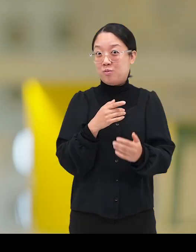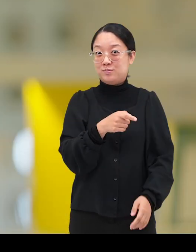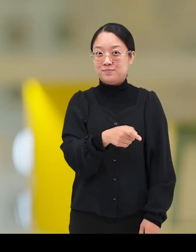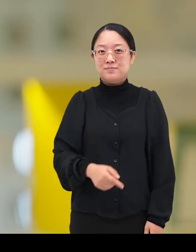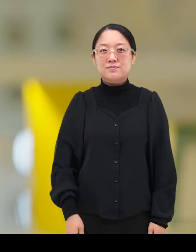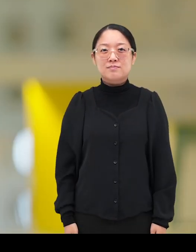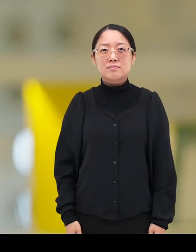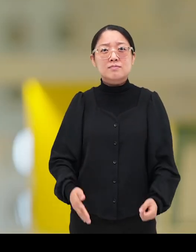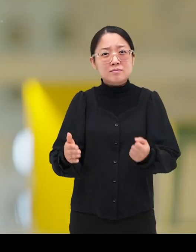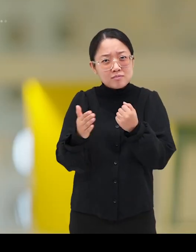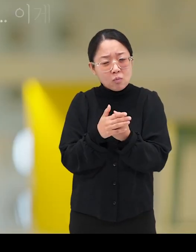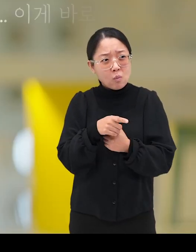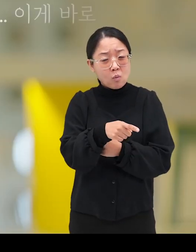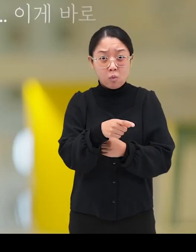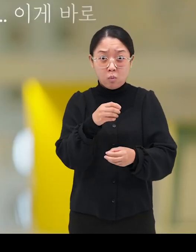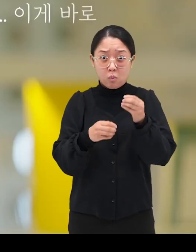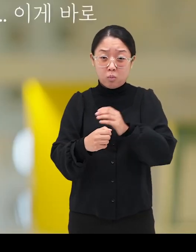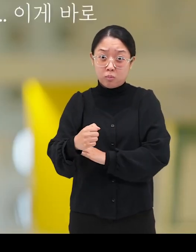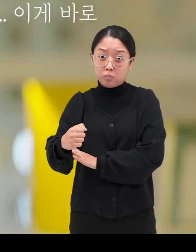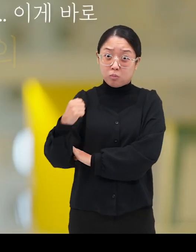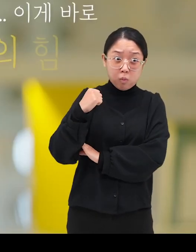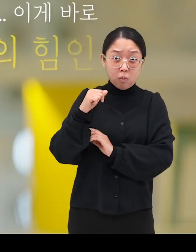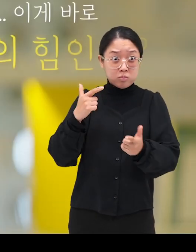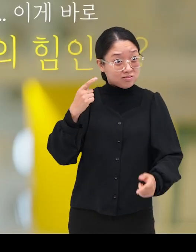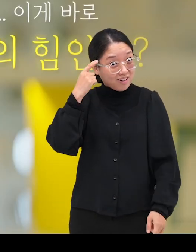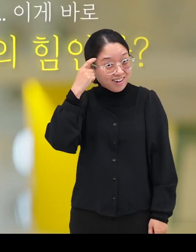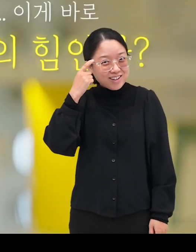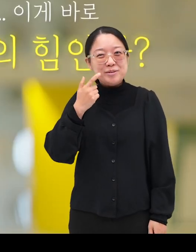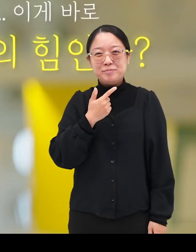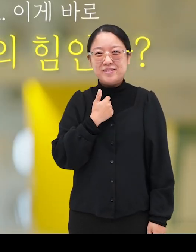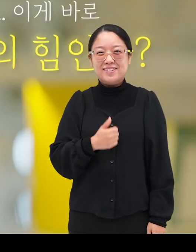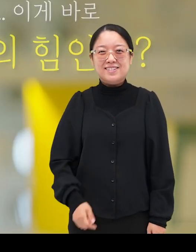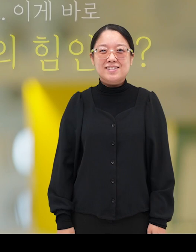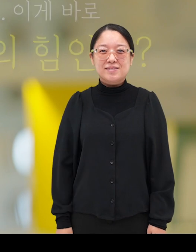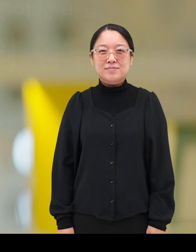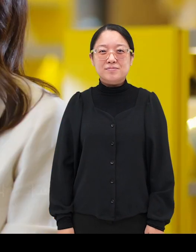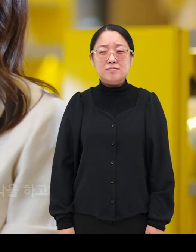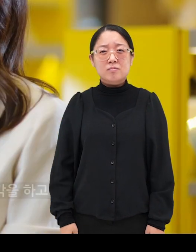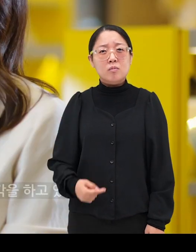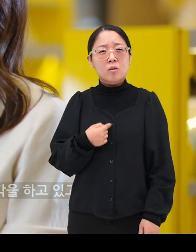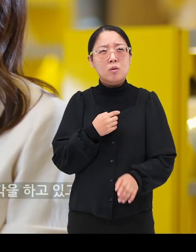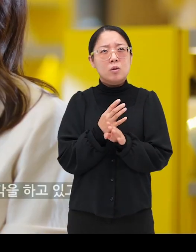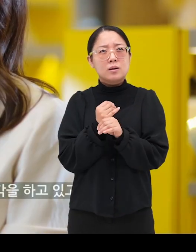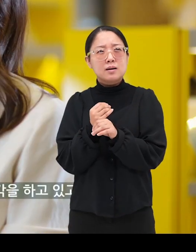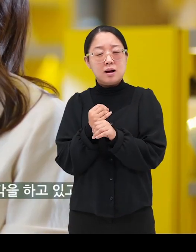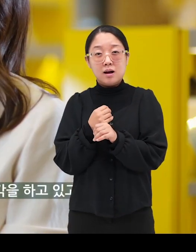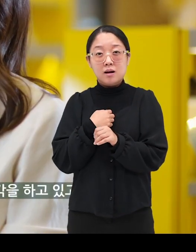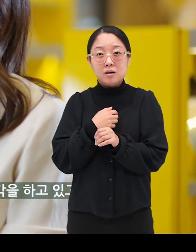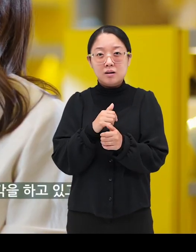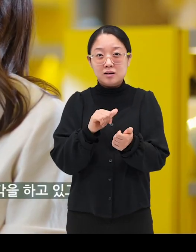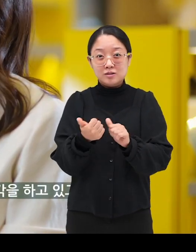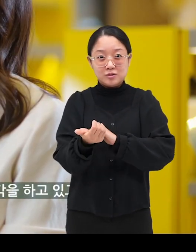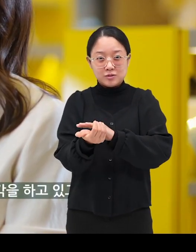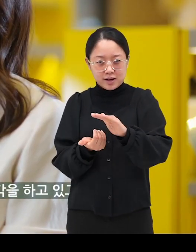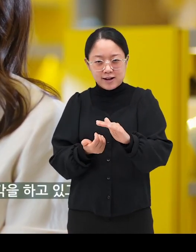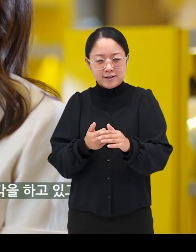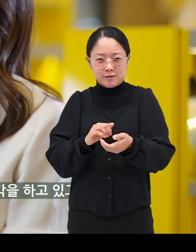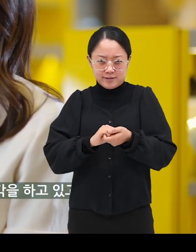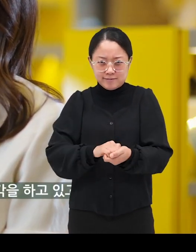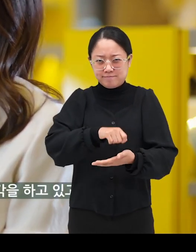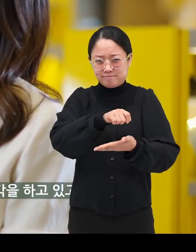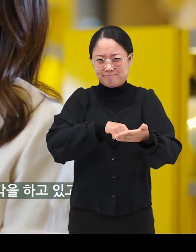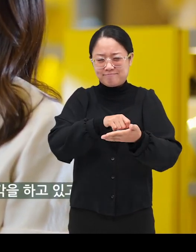했거든요. 그래서 이게 바로 문학의 힘인가? 라는 생각을 해서 저도 언젠가는 그런 작품 하나만 남기고